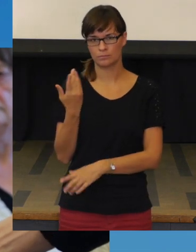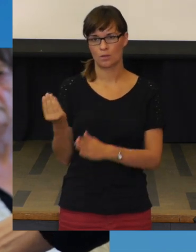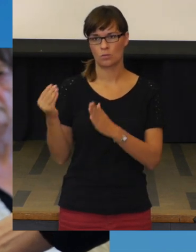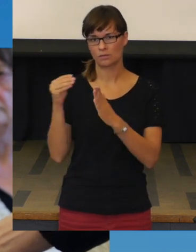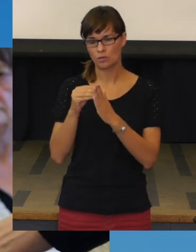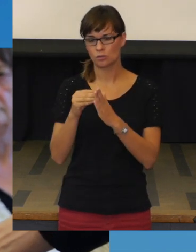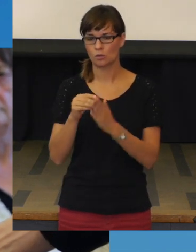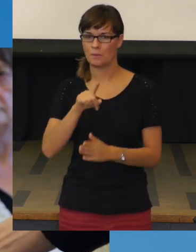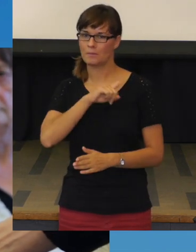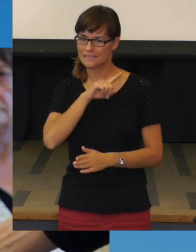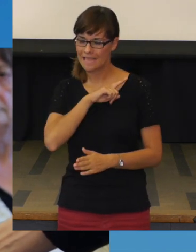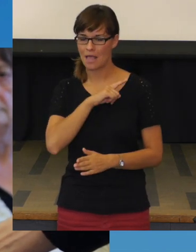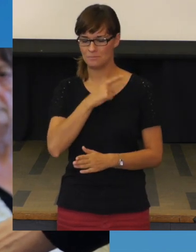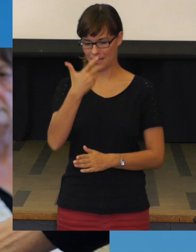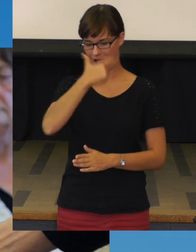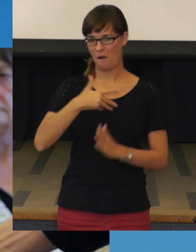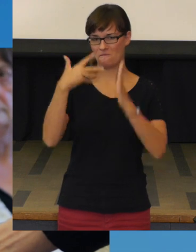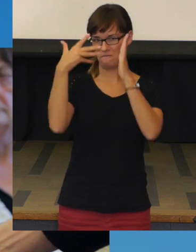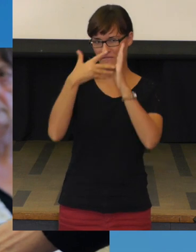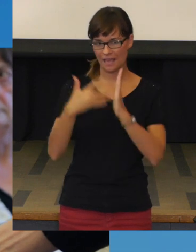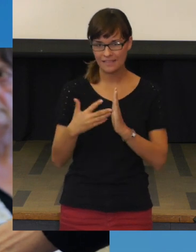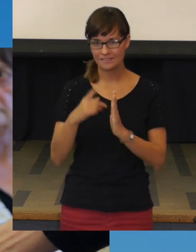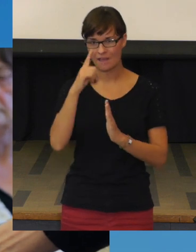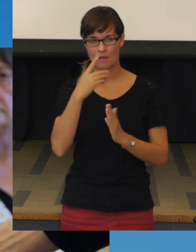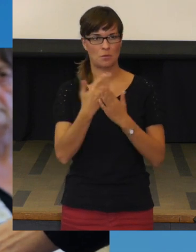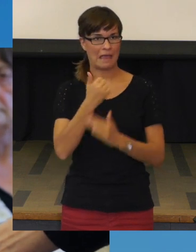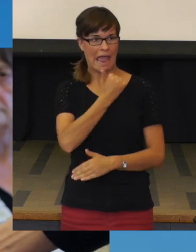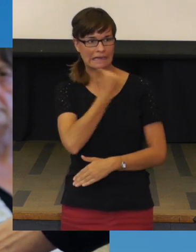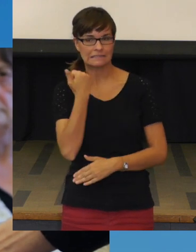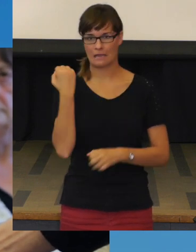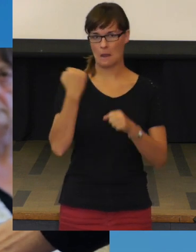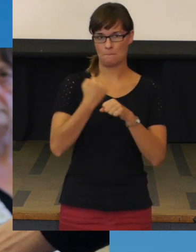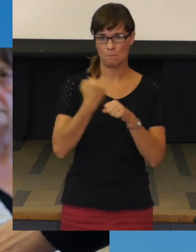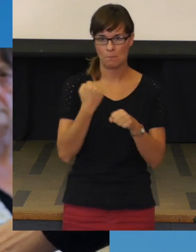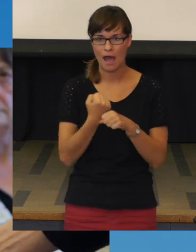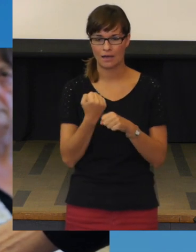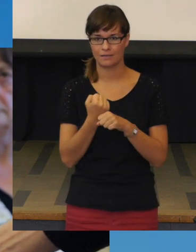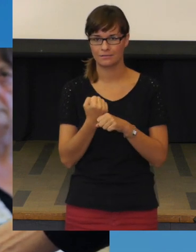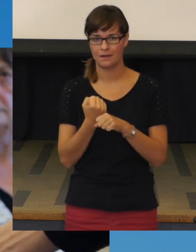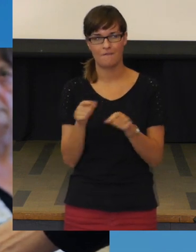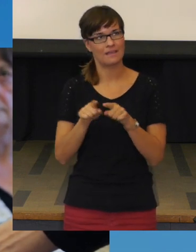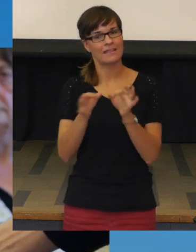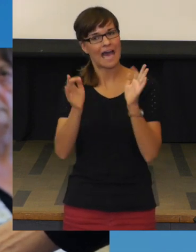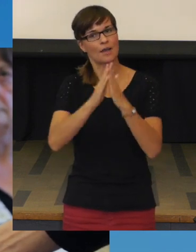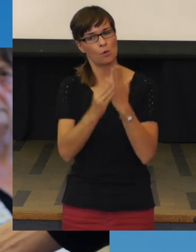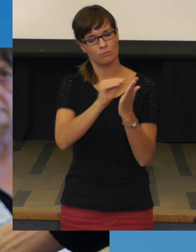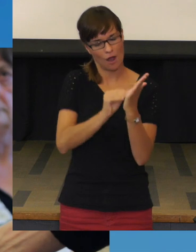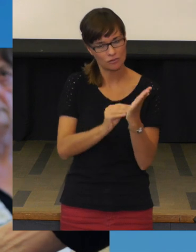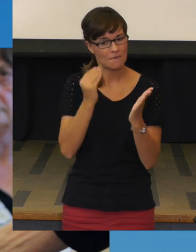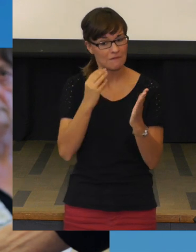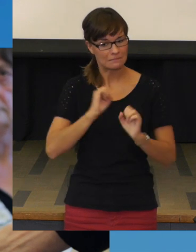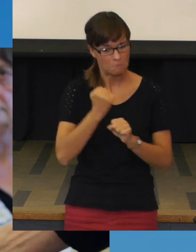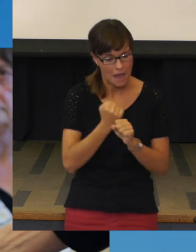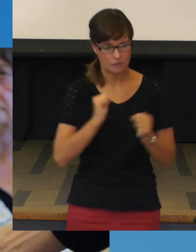einen Test selbst mit mir, wenn ich etwas Extremes gemacht habe, schreibe ich mir auch also ein Tagebuch. Und das wird